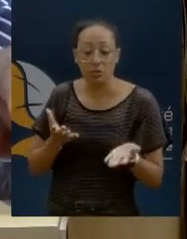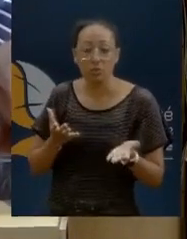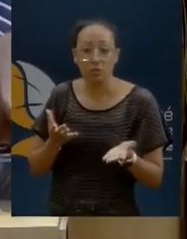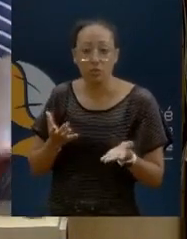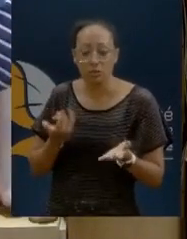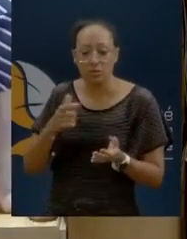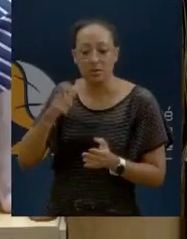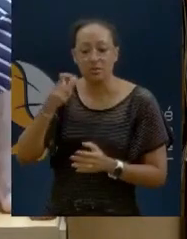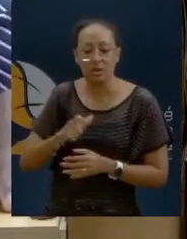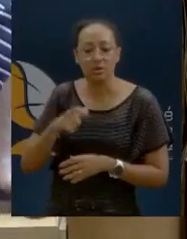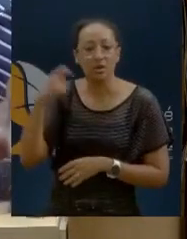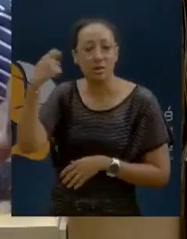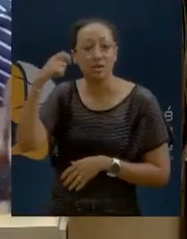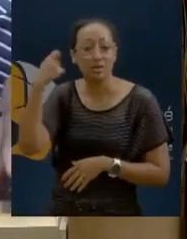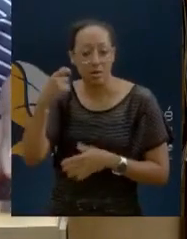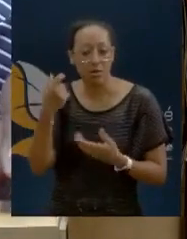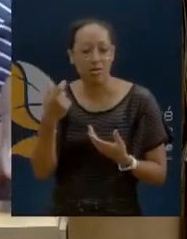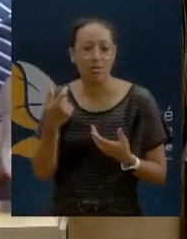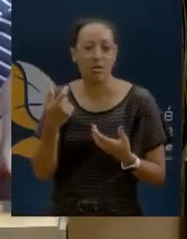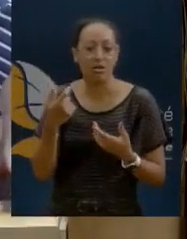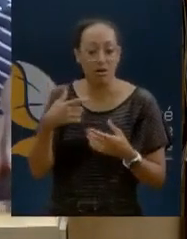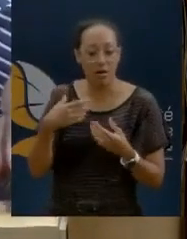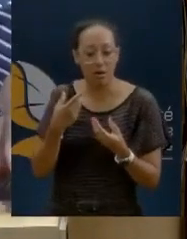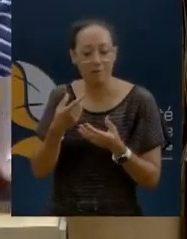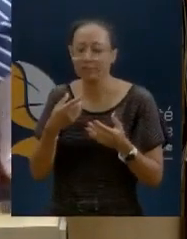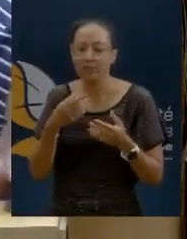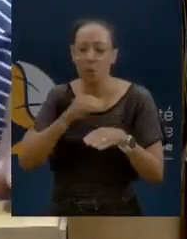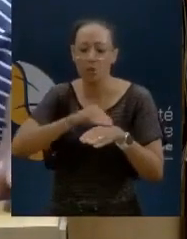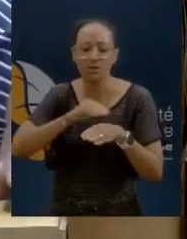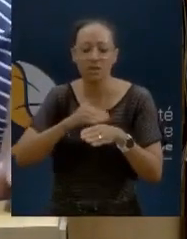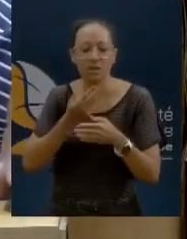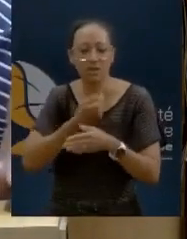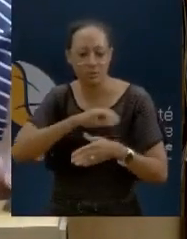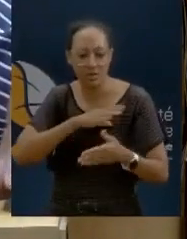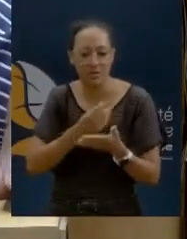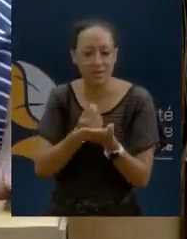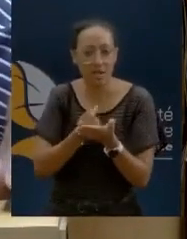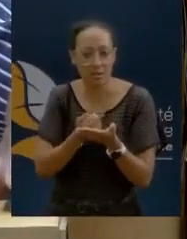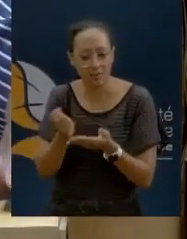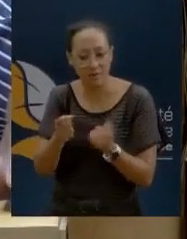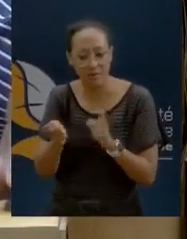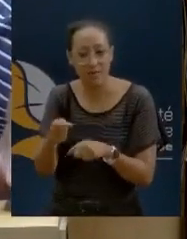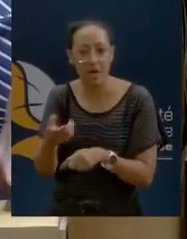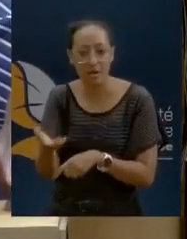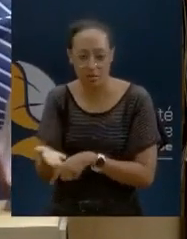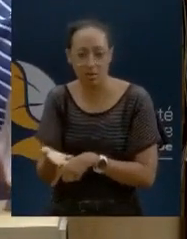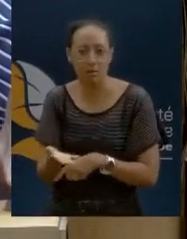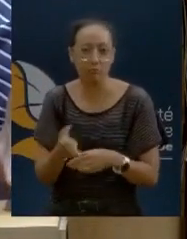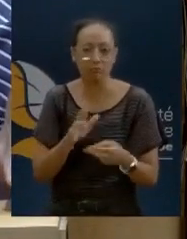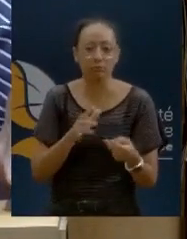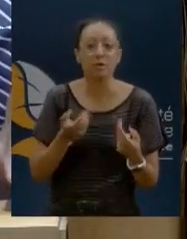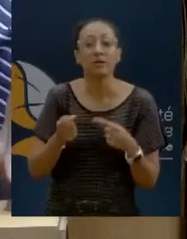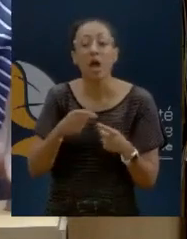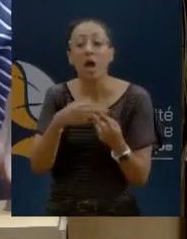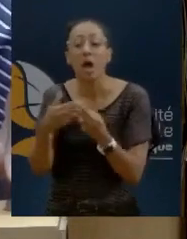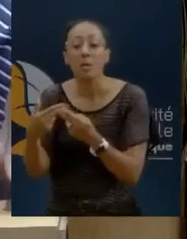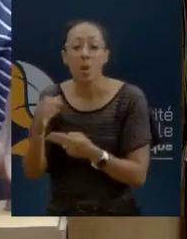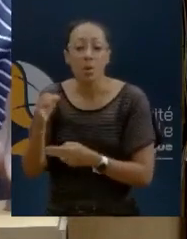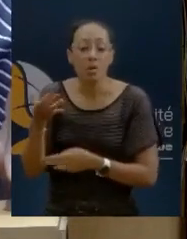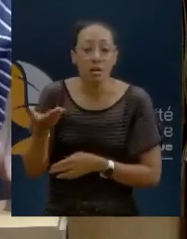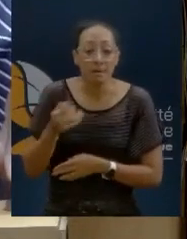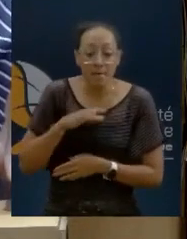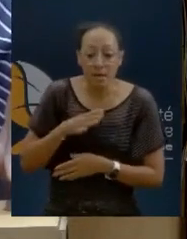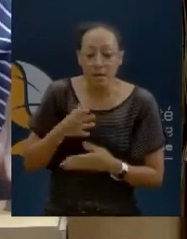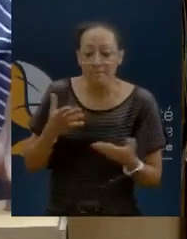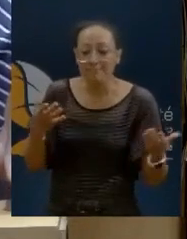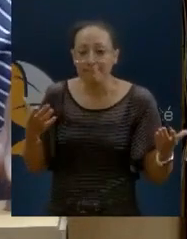président des finances. Il vient le conseiller chargé des finances, conseiller exécutif, et il vient répondre. Mais nous n'avons pas la